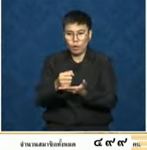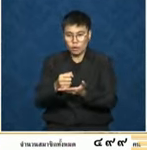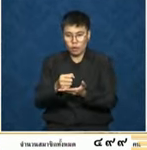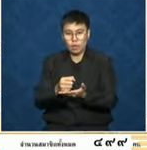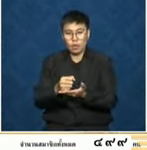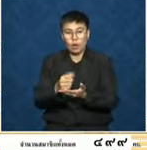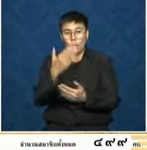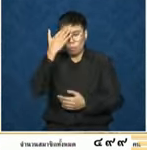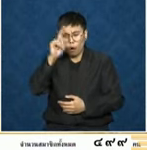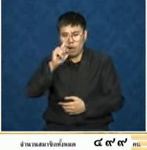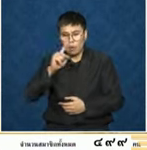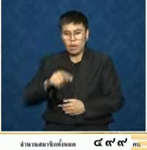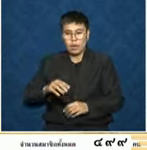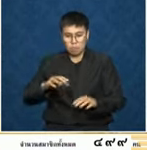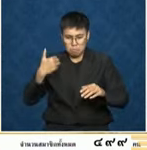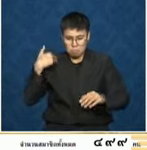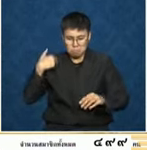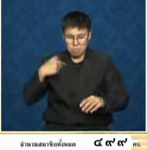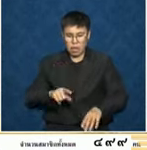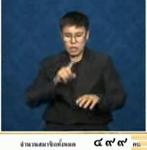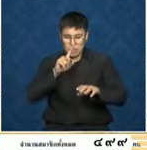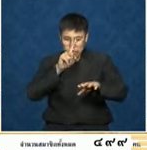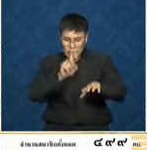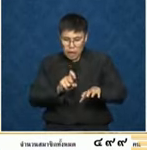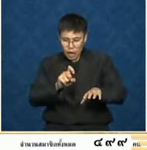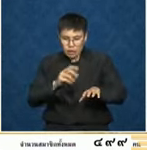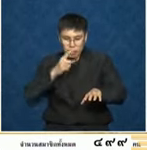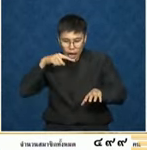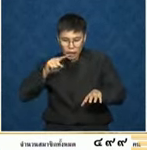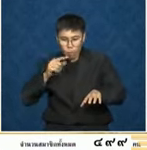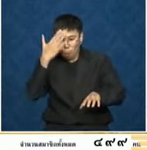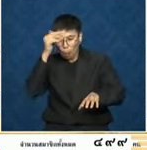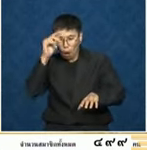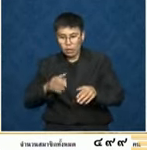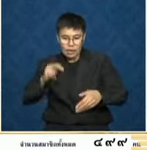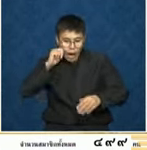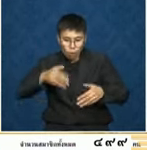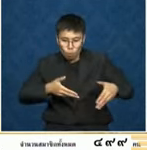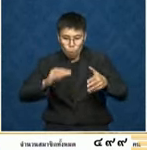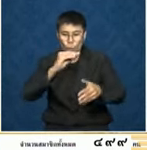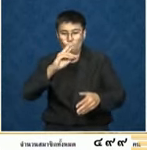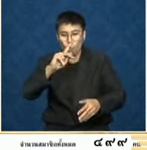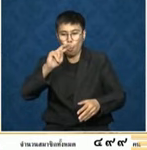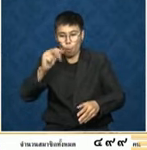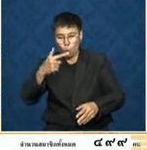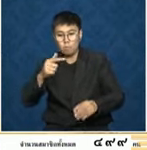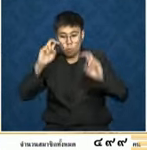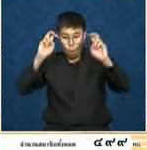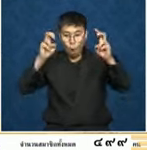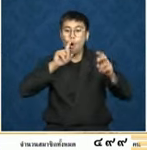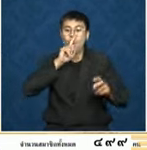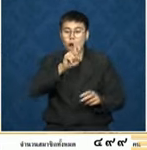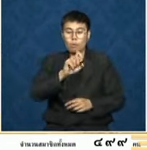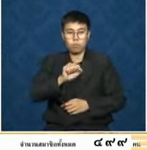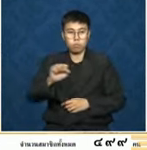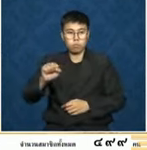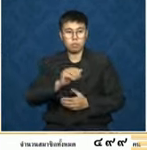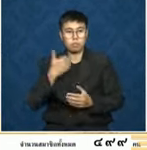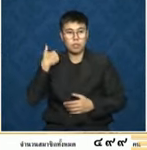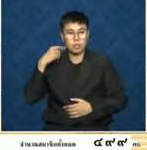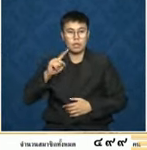พราะแม่น้ำโขงหลายพรรคการเมืองก็ยื่นเข้ามาประกบหลังจากนั้นก็ยื่นกระทู้สอบถามรัฐบาลเสียงสะท้อนที่ตอบมาก็คือว่